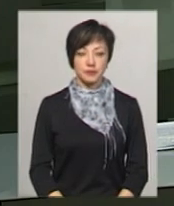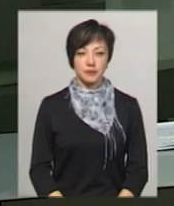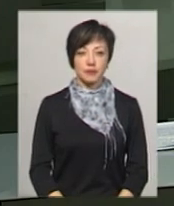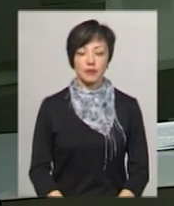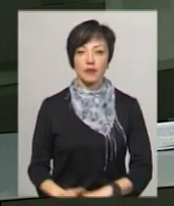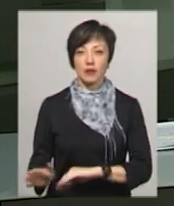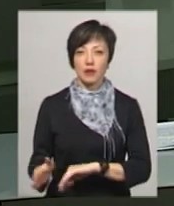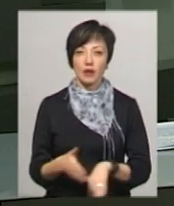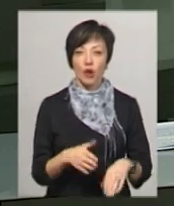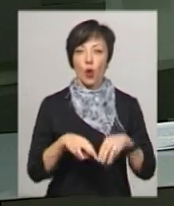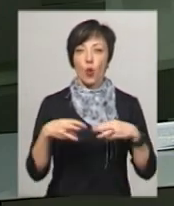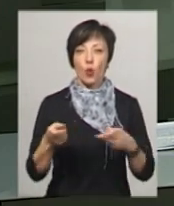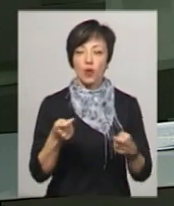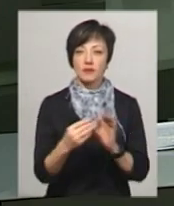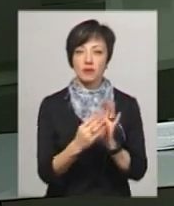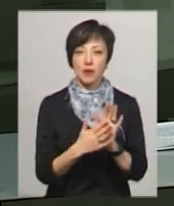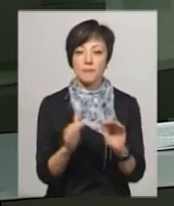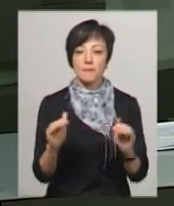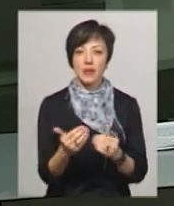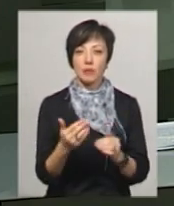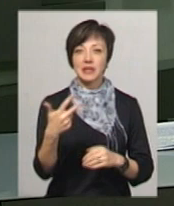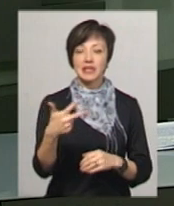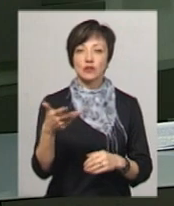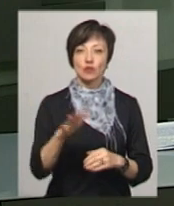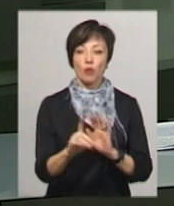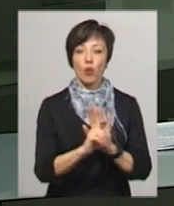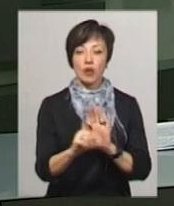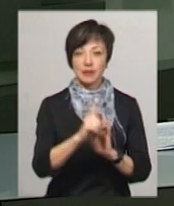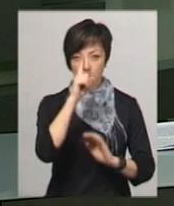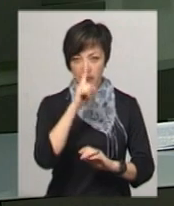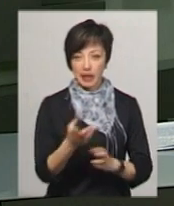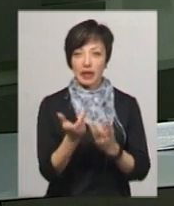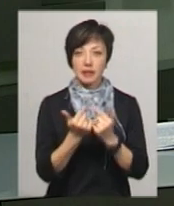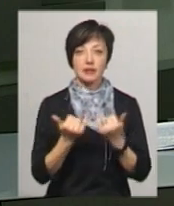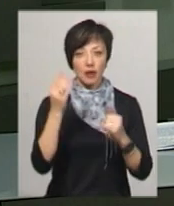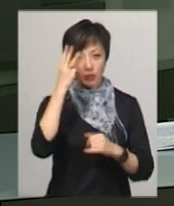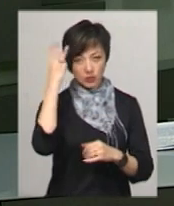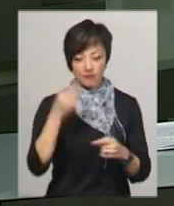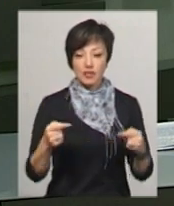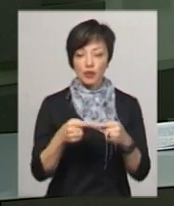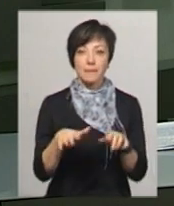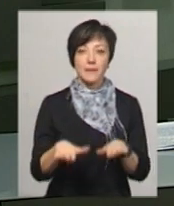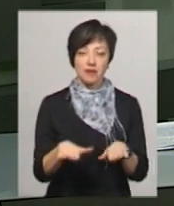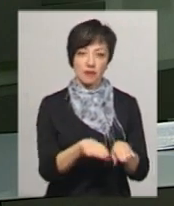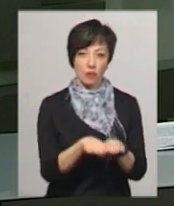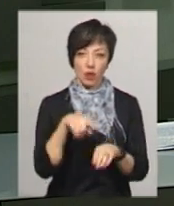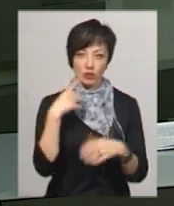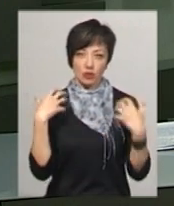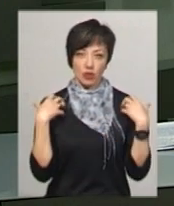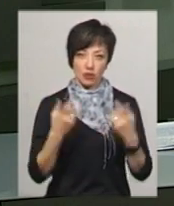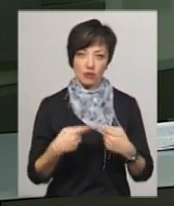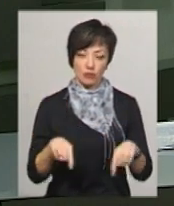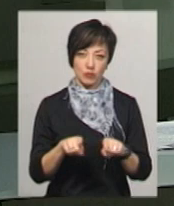Уряд встановив мінімум 30 поїздок на місяць. Кількість для хмельничан визначатимуть на місцевому рівні, каже Слов'ян